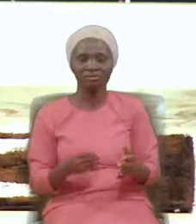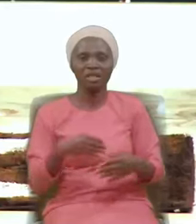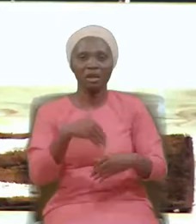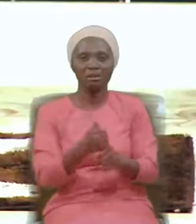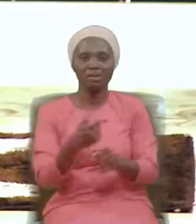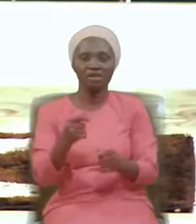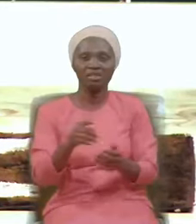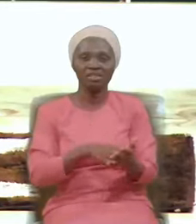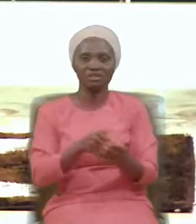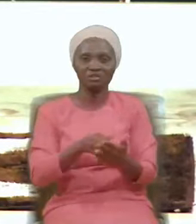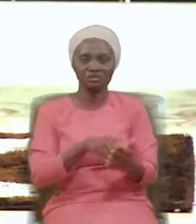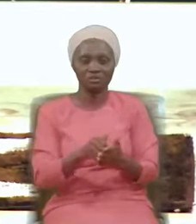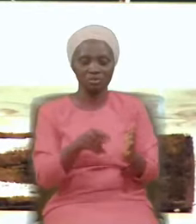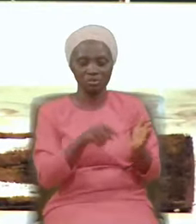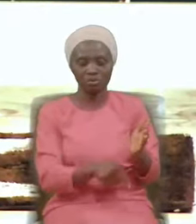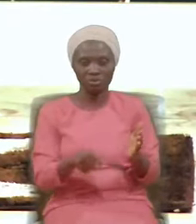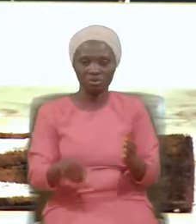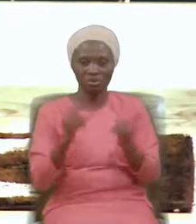verset 3.